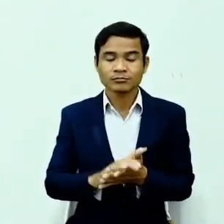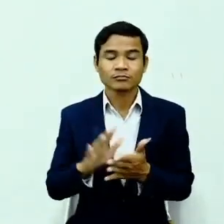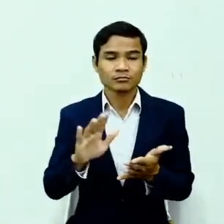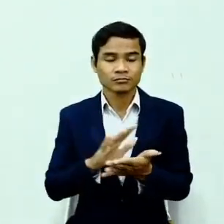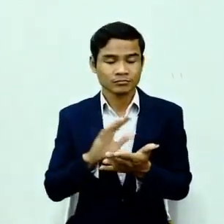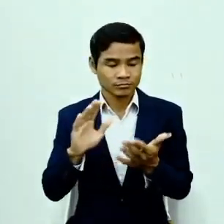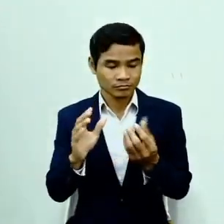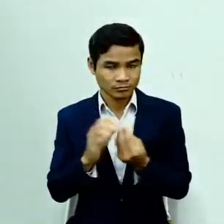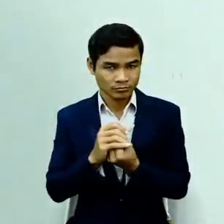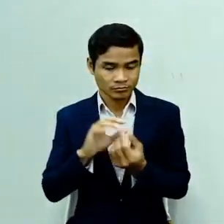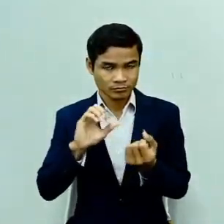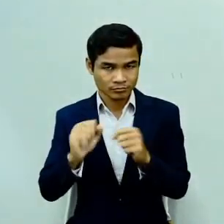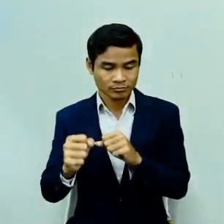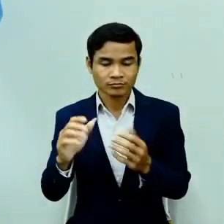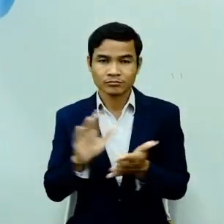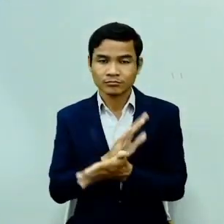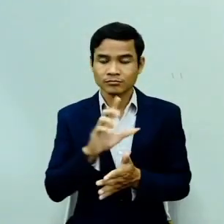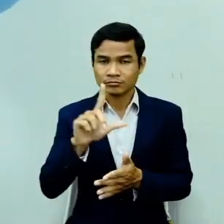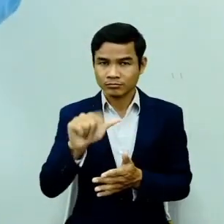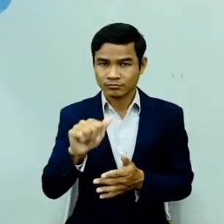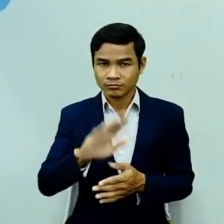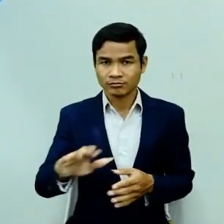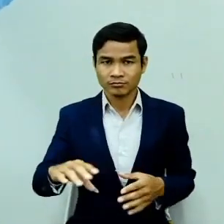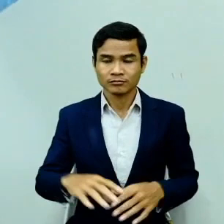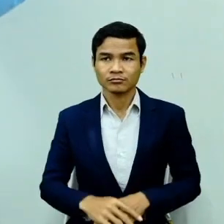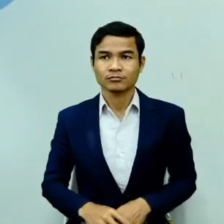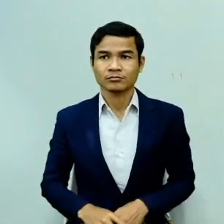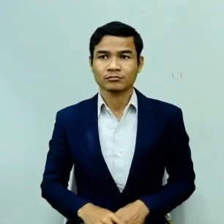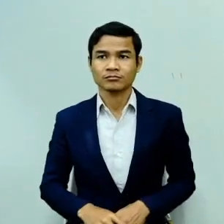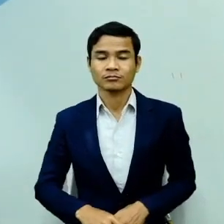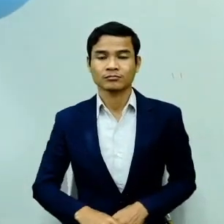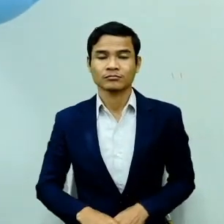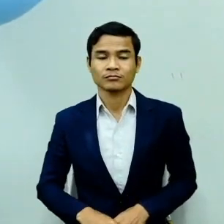Chắc bằng tẹt rồi rồi bỏ dưới. Chà.